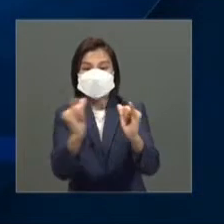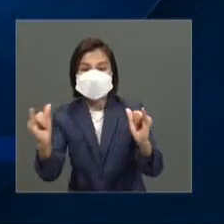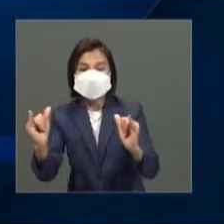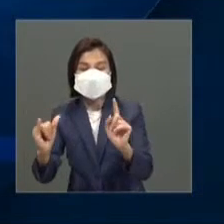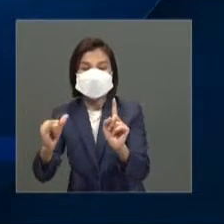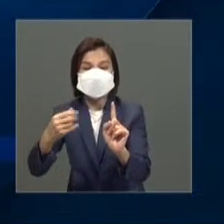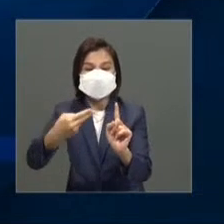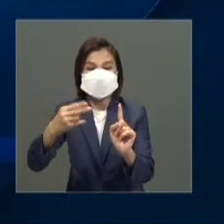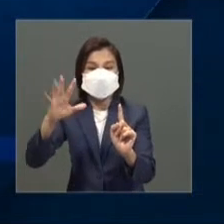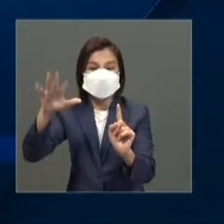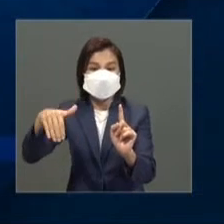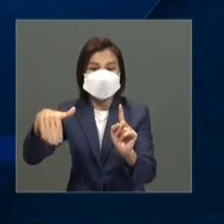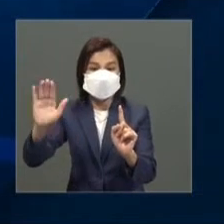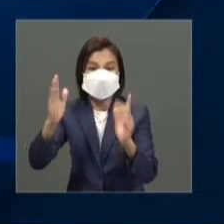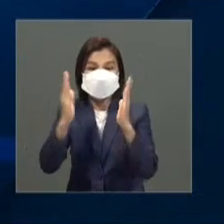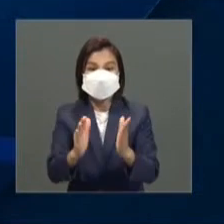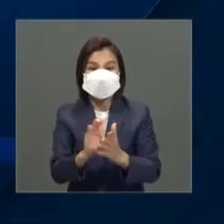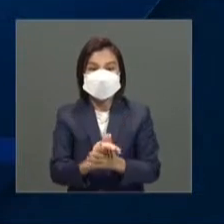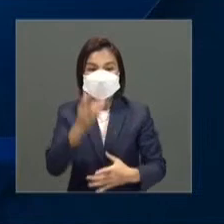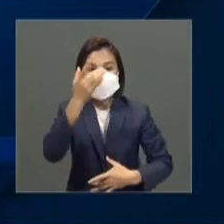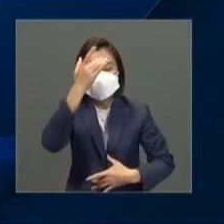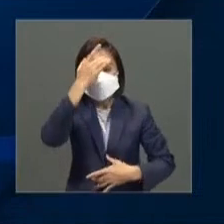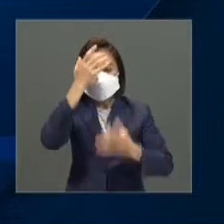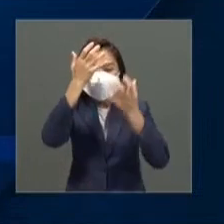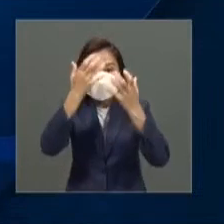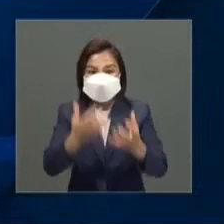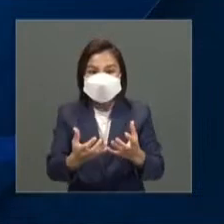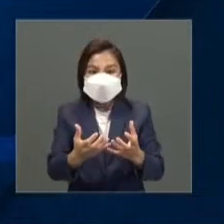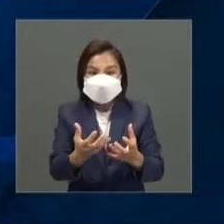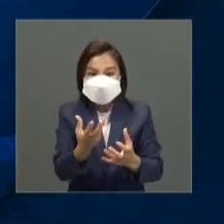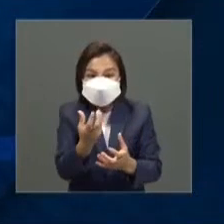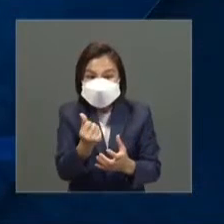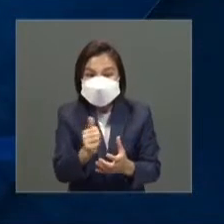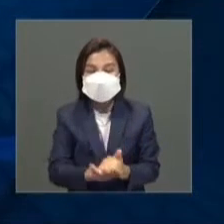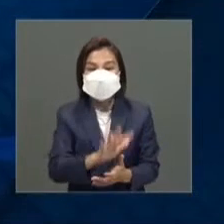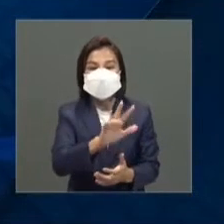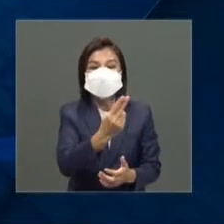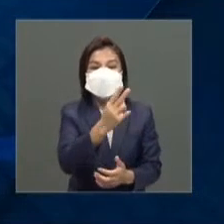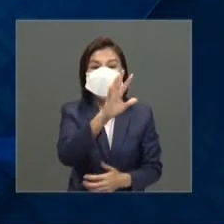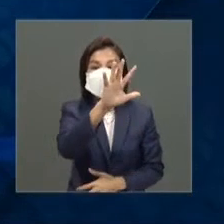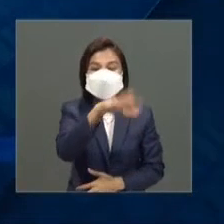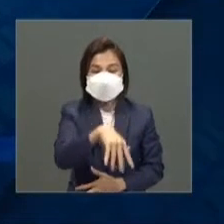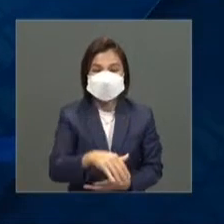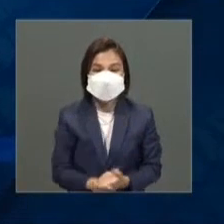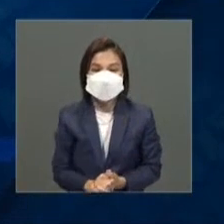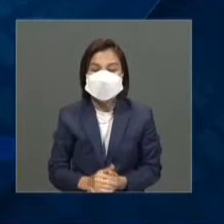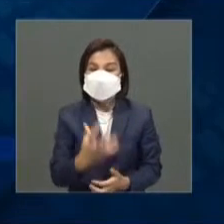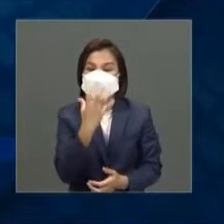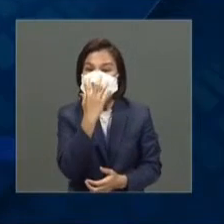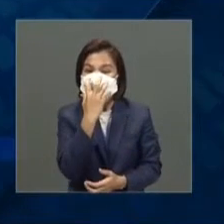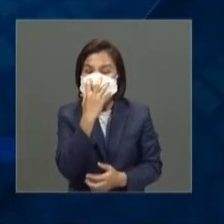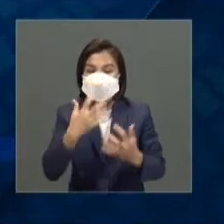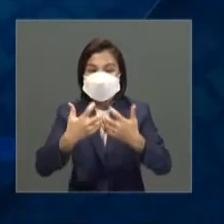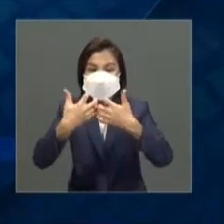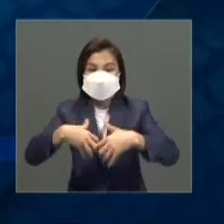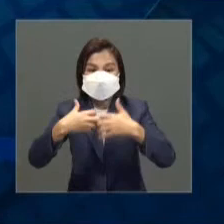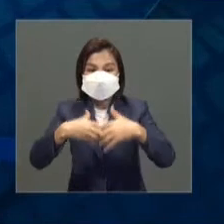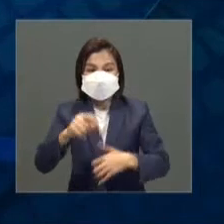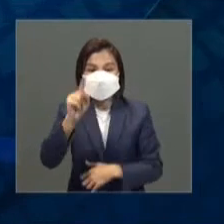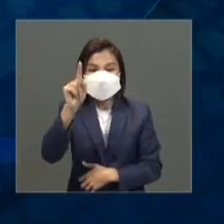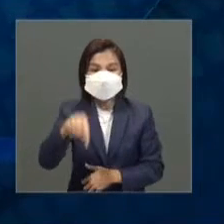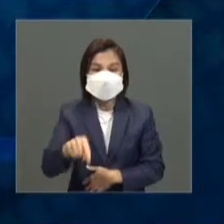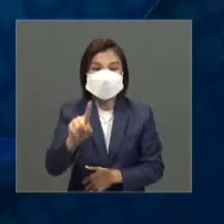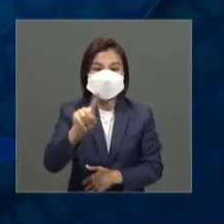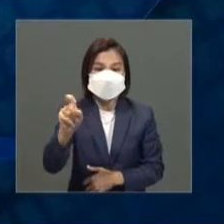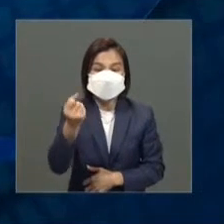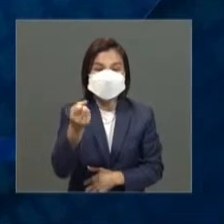กว่าคนนะครับอาการหนักอยู่ที่ 55,000 โดยประมาณใส่เครื่องช่วยหายใจ1111นะครับ 1,111 ร